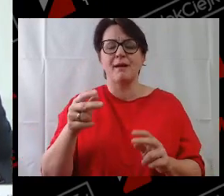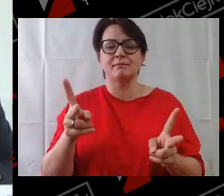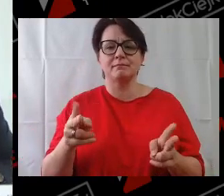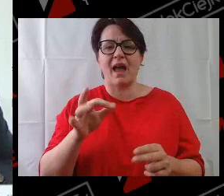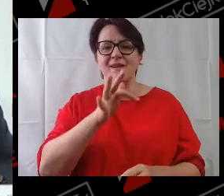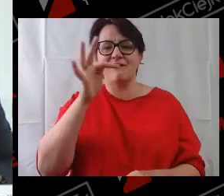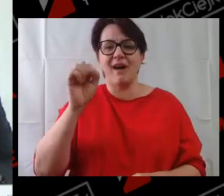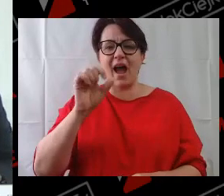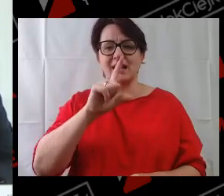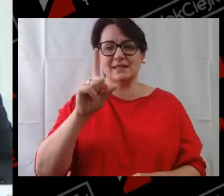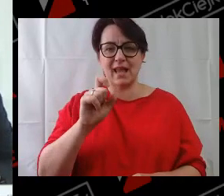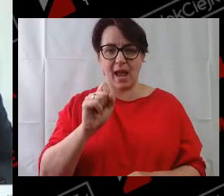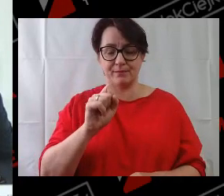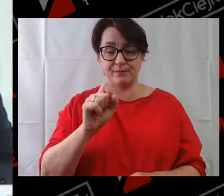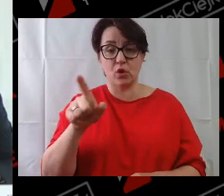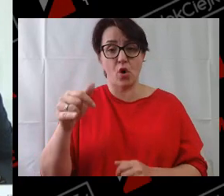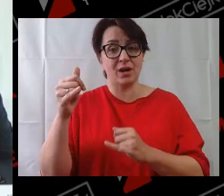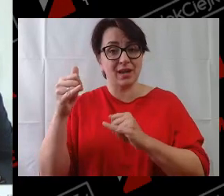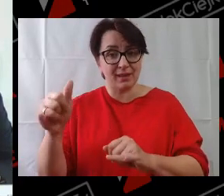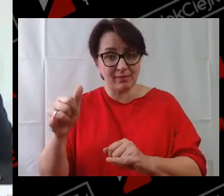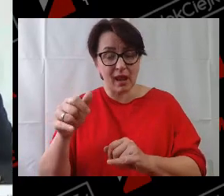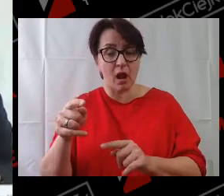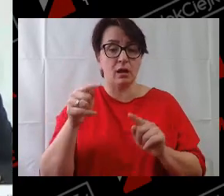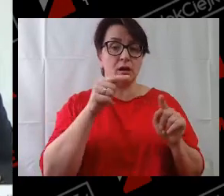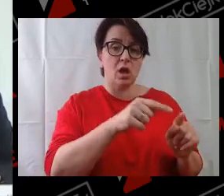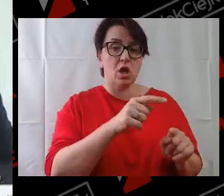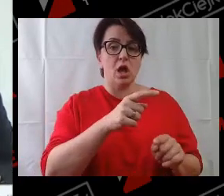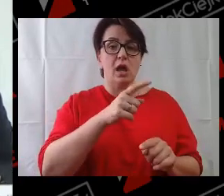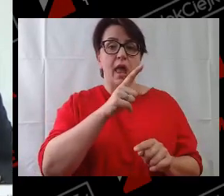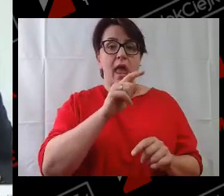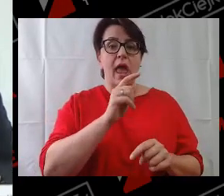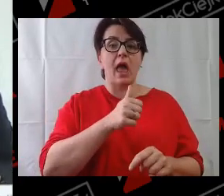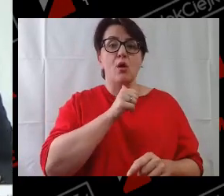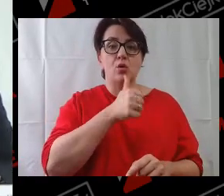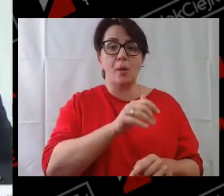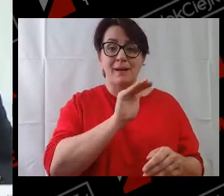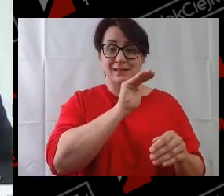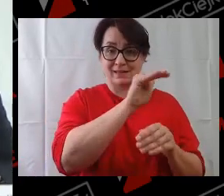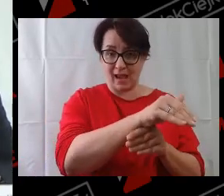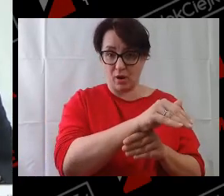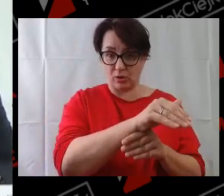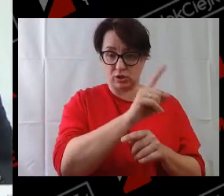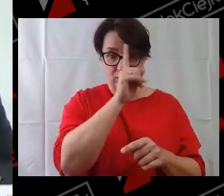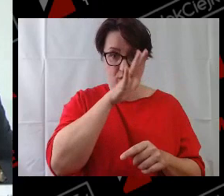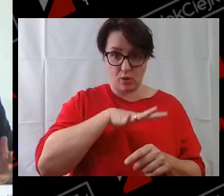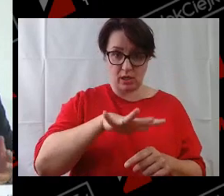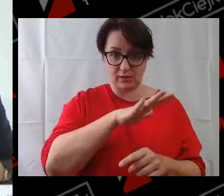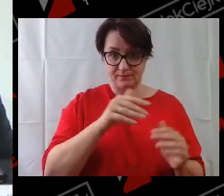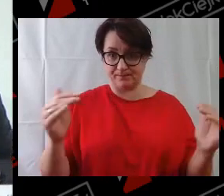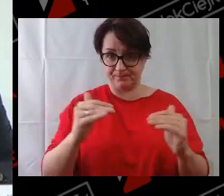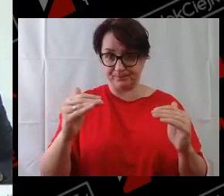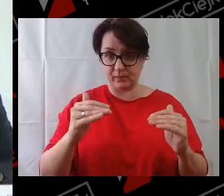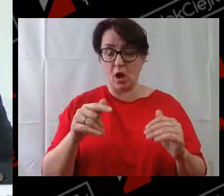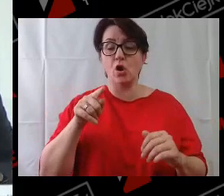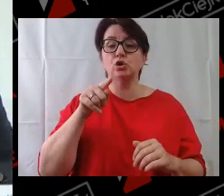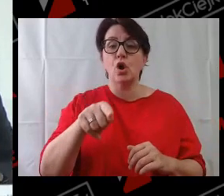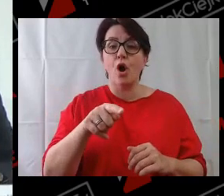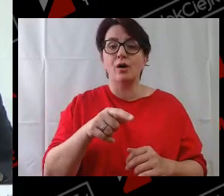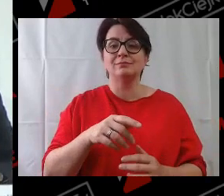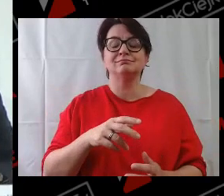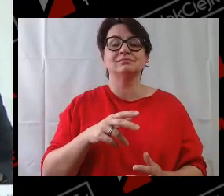są inne od społeczeństw Europy Zachodniej mianowicie stosunek do osób homoseksualnych